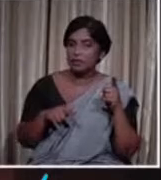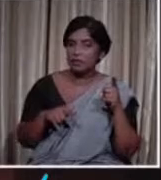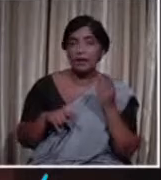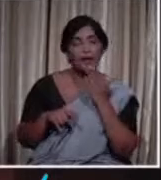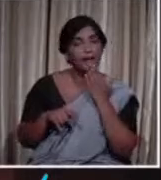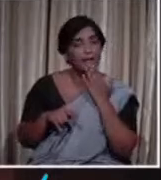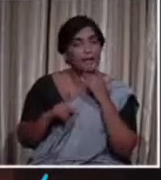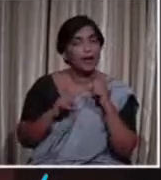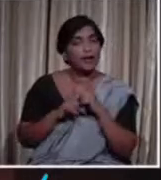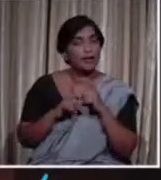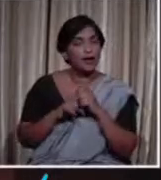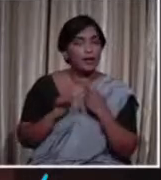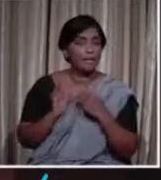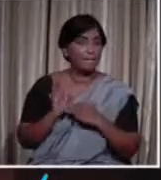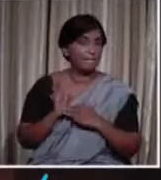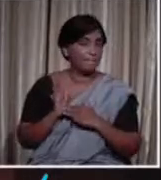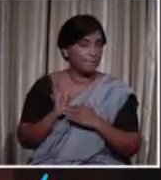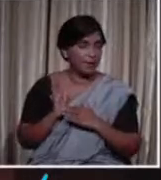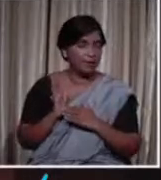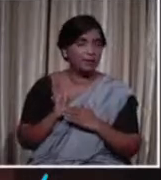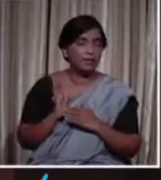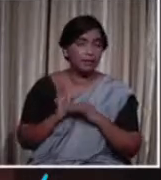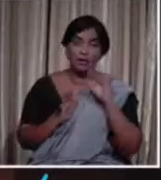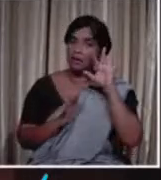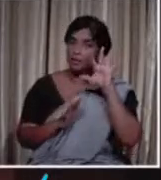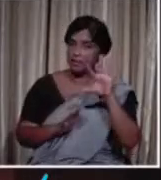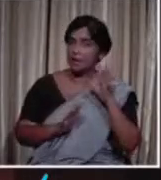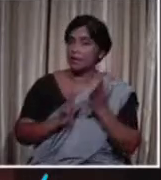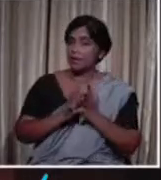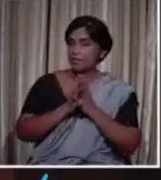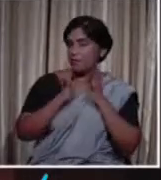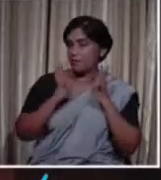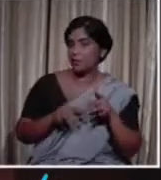ඇමරිකානු ඩොලර් බිලියන 5කට වැඩිය